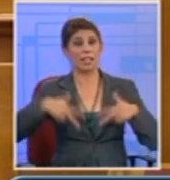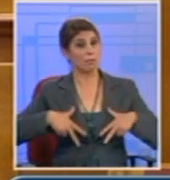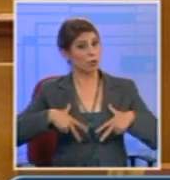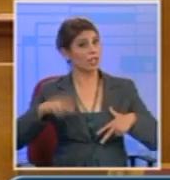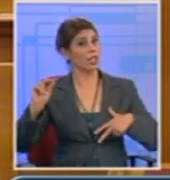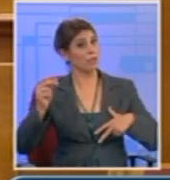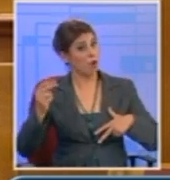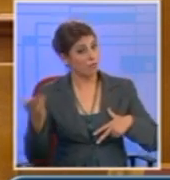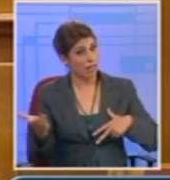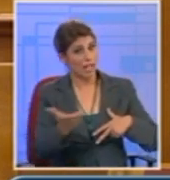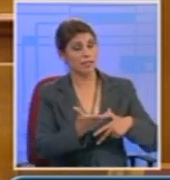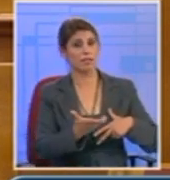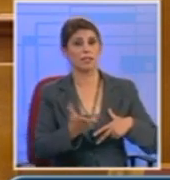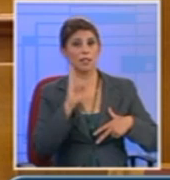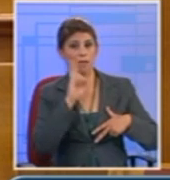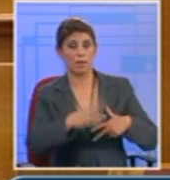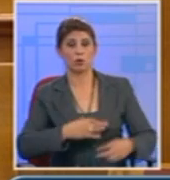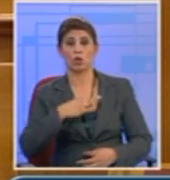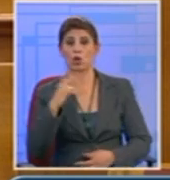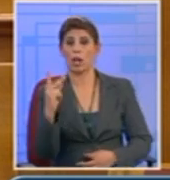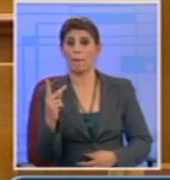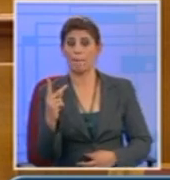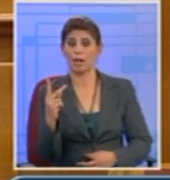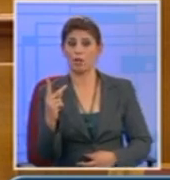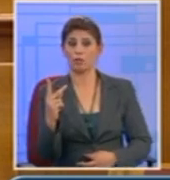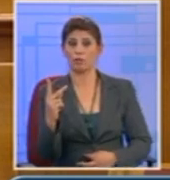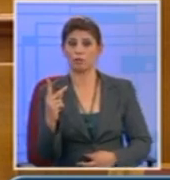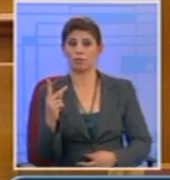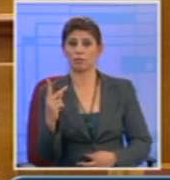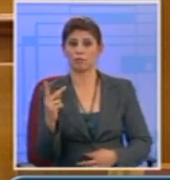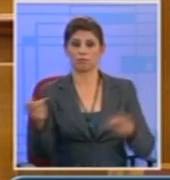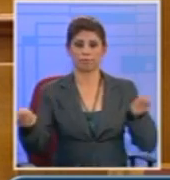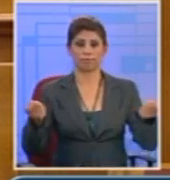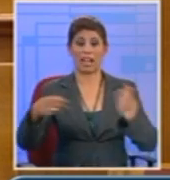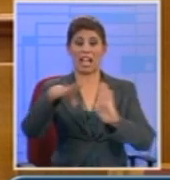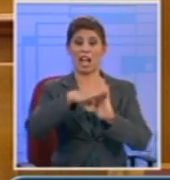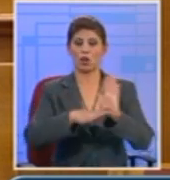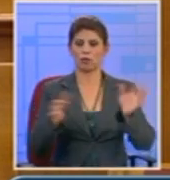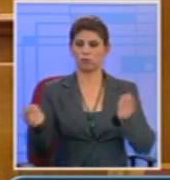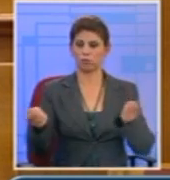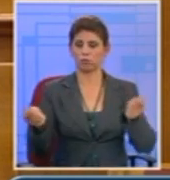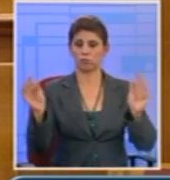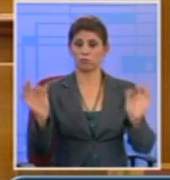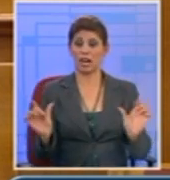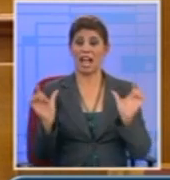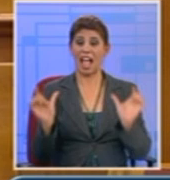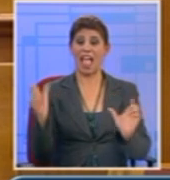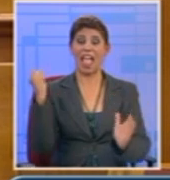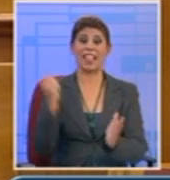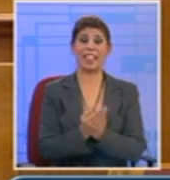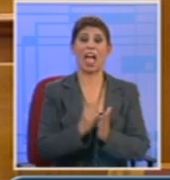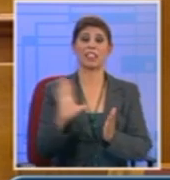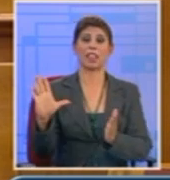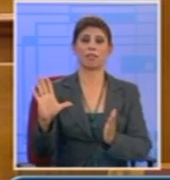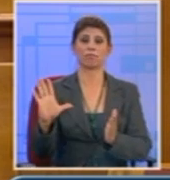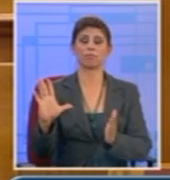οι βουλευτές βλέποντας τον κύριο καμμένο να κανονα ρχ να εγγυάται την ορθοδοξία